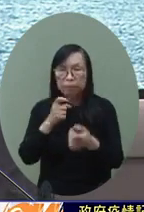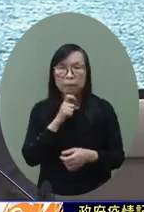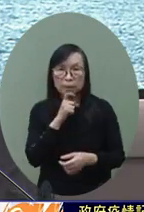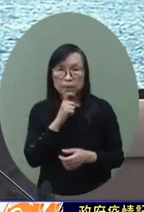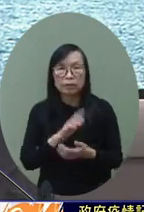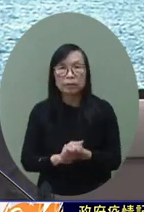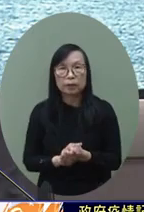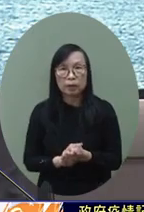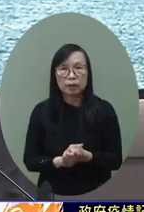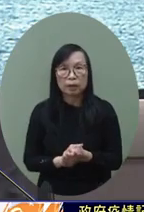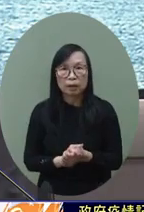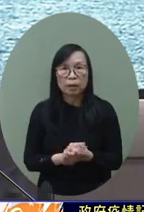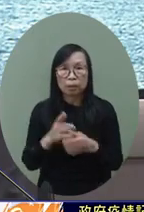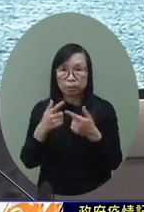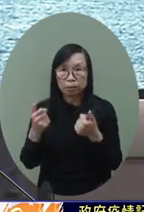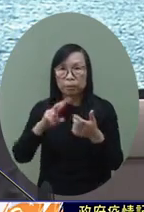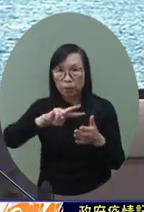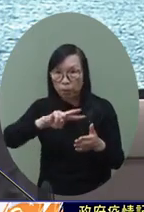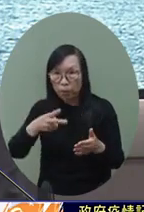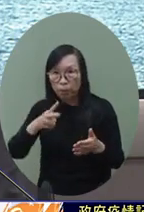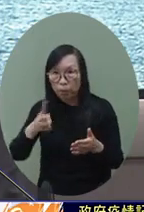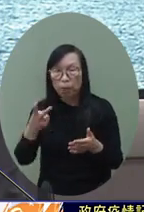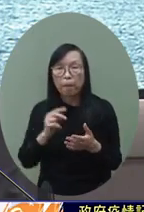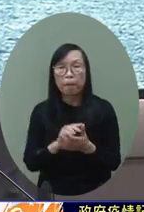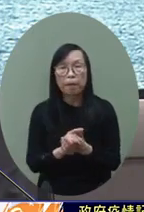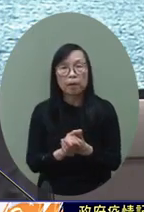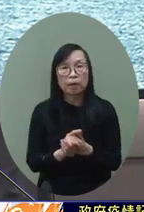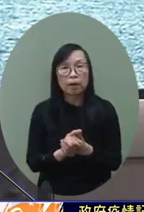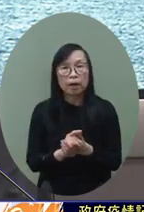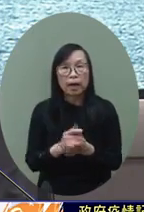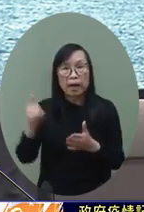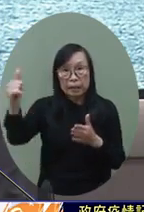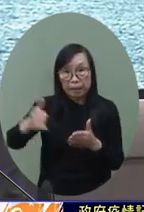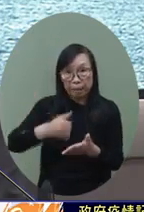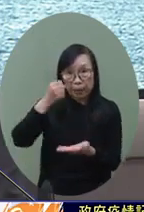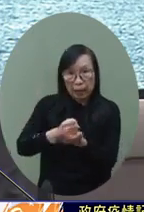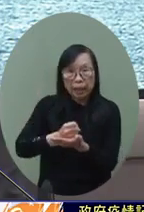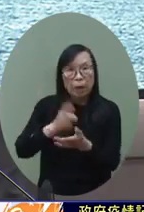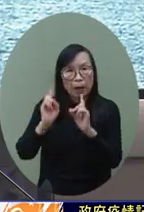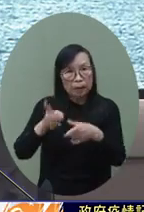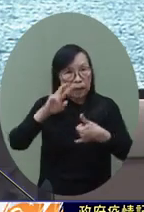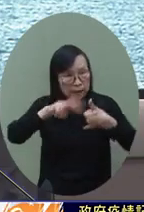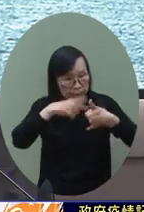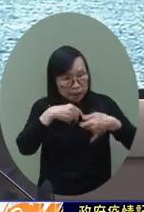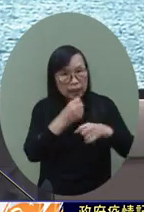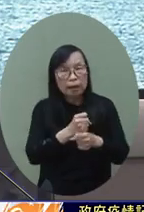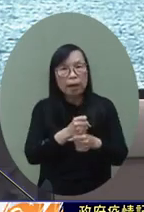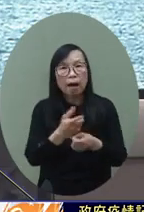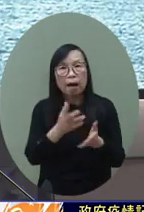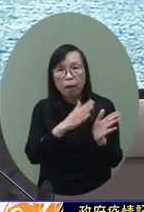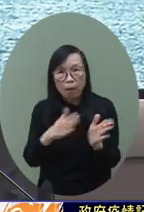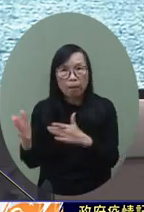咧適時咧去調節一些即係無論入境啊，或者檢測啊，或者係一啲檢疫的安